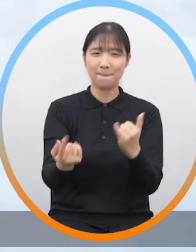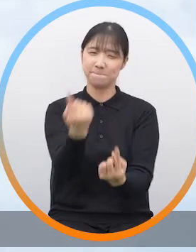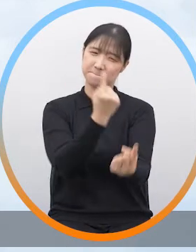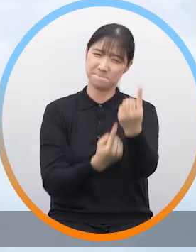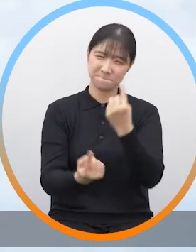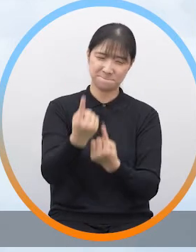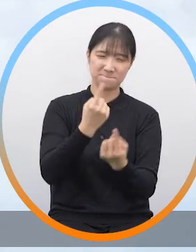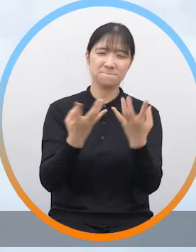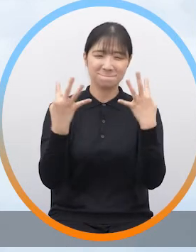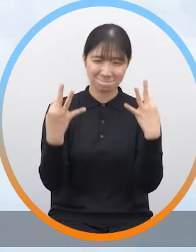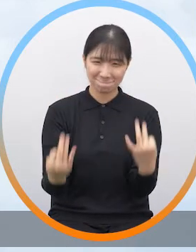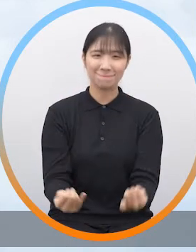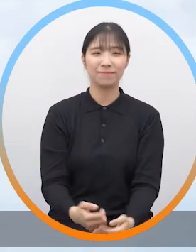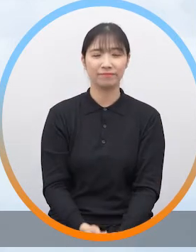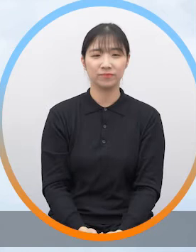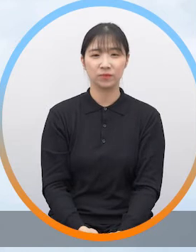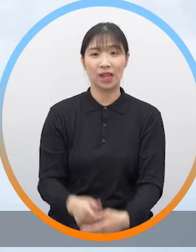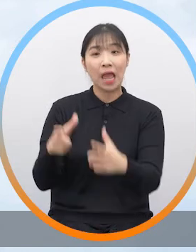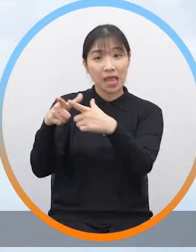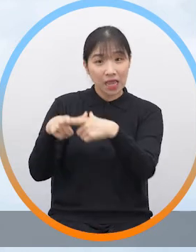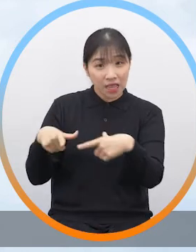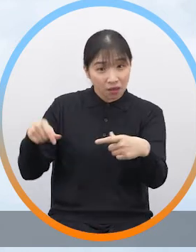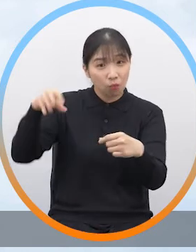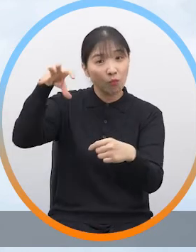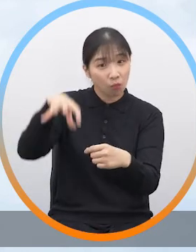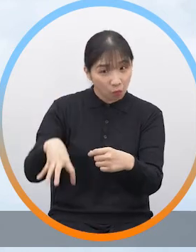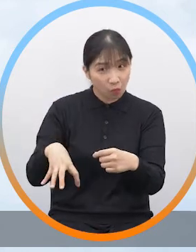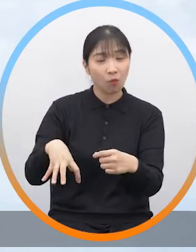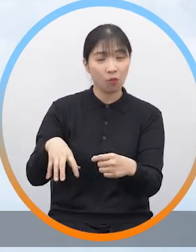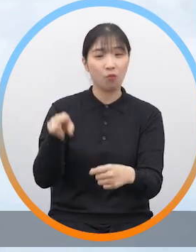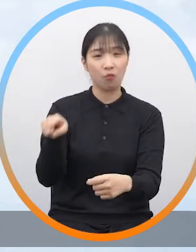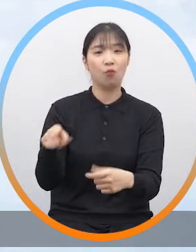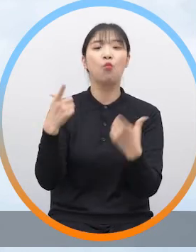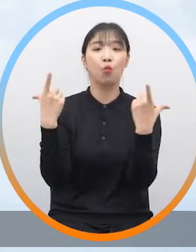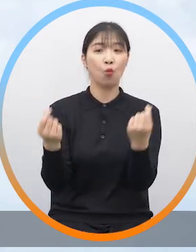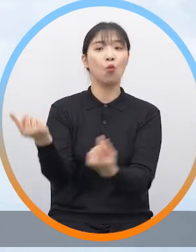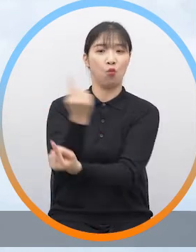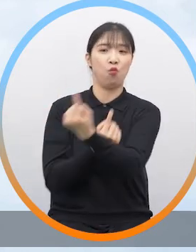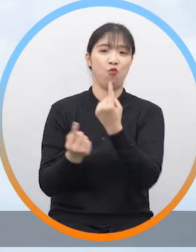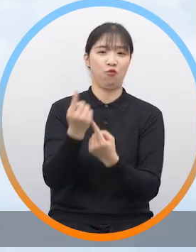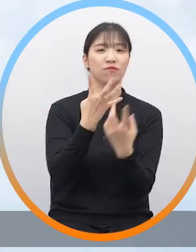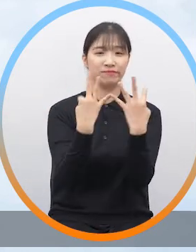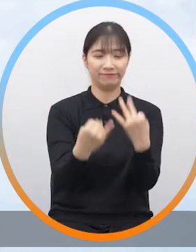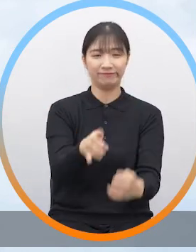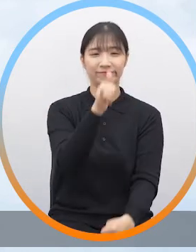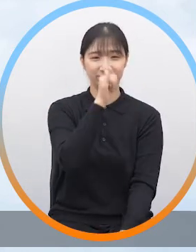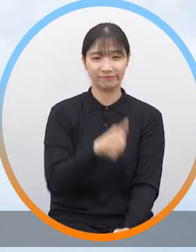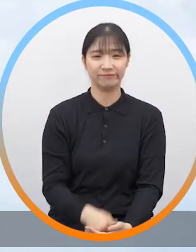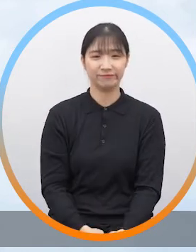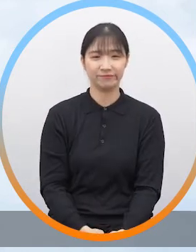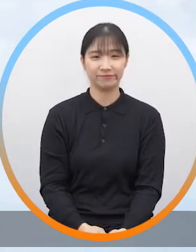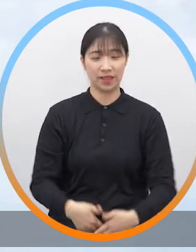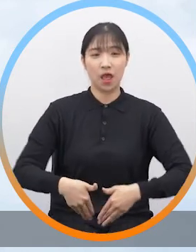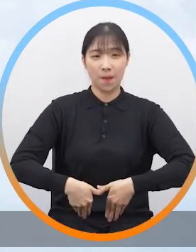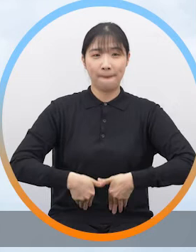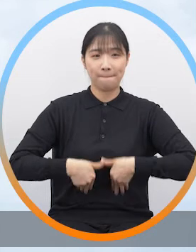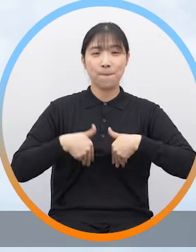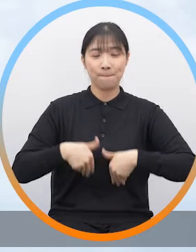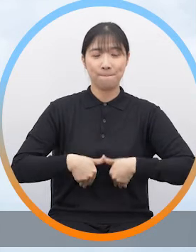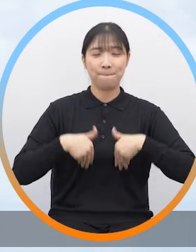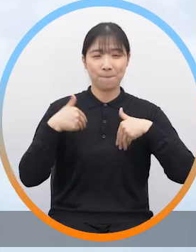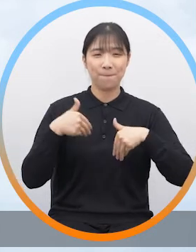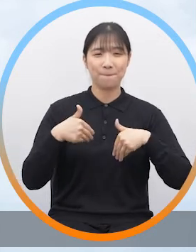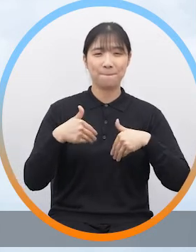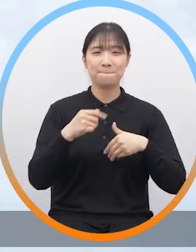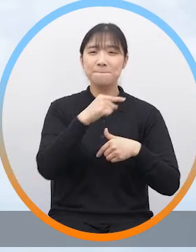왕인을 기리고 있습니다. 물론 일본에서도 많은 분들이 오고 있죠. 그래서